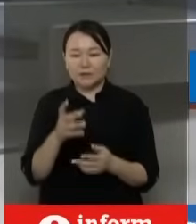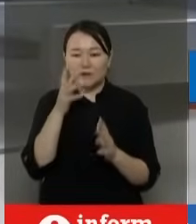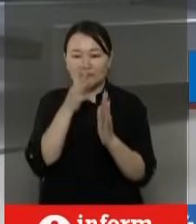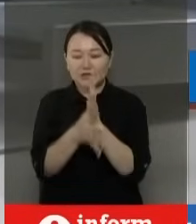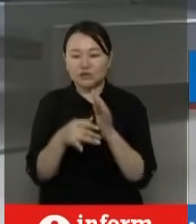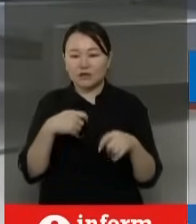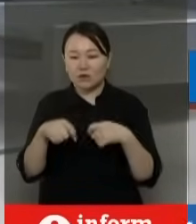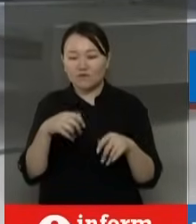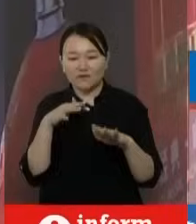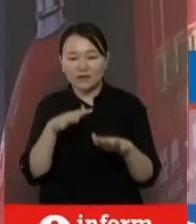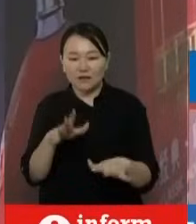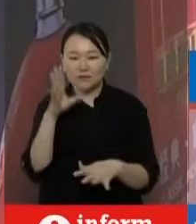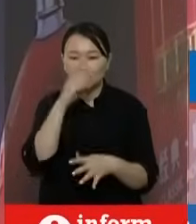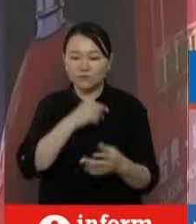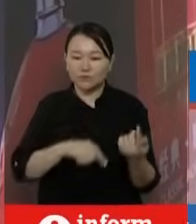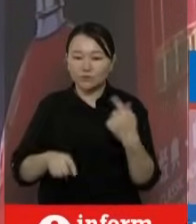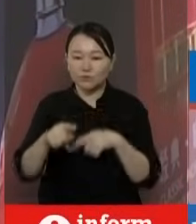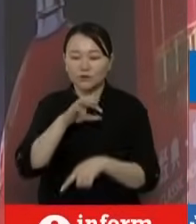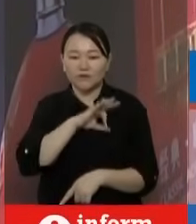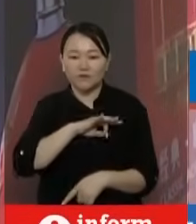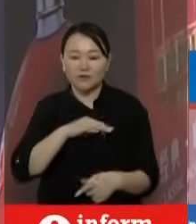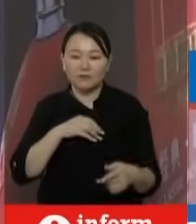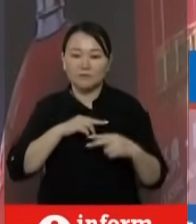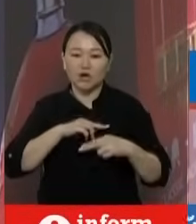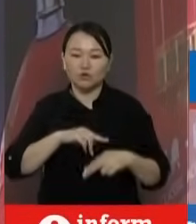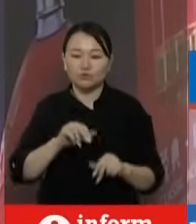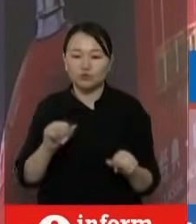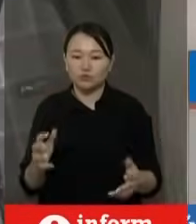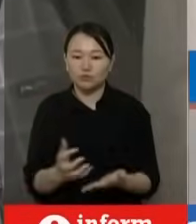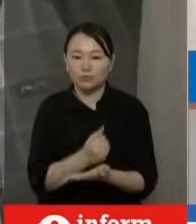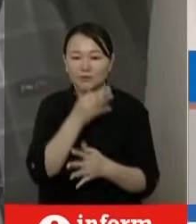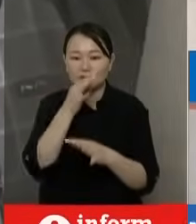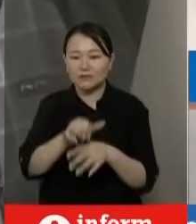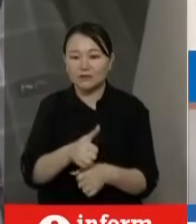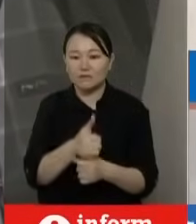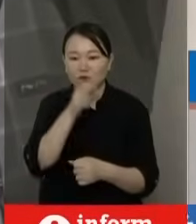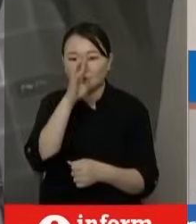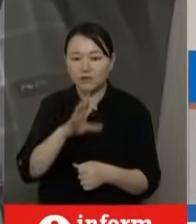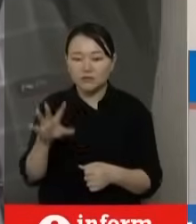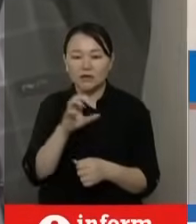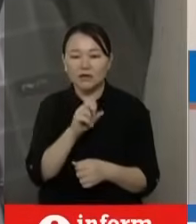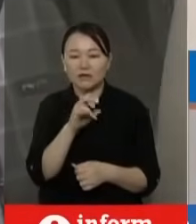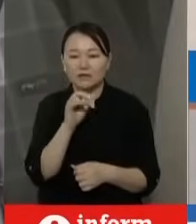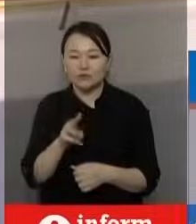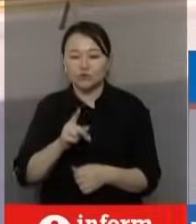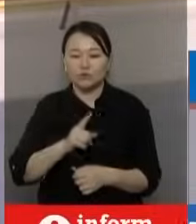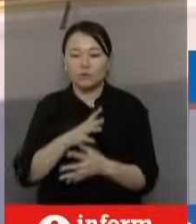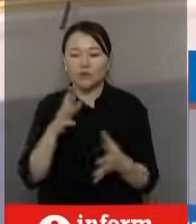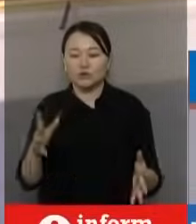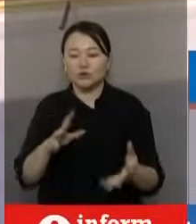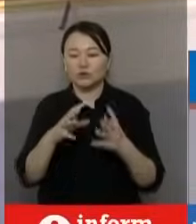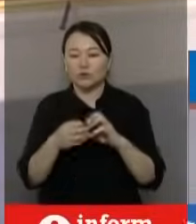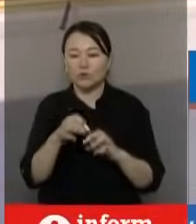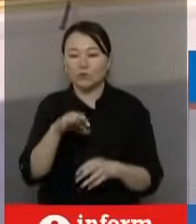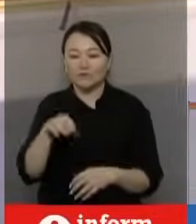в торговых делах, взаимовыгодным партнерством можно достичь успеха, утверждает глава государства. Аналитики ждут больших результатов от